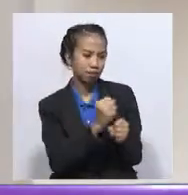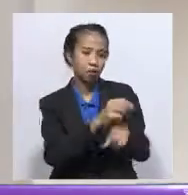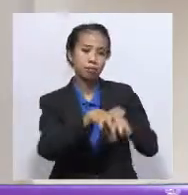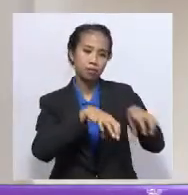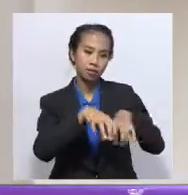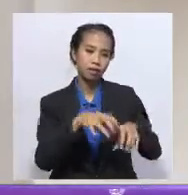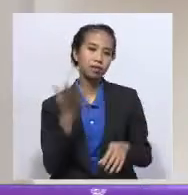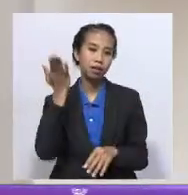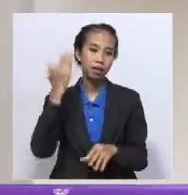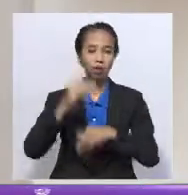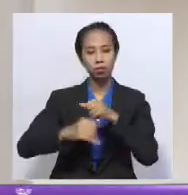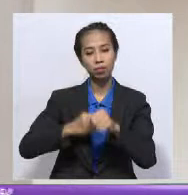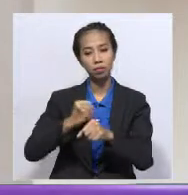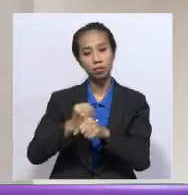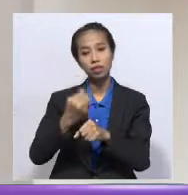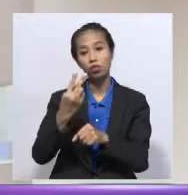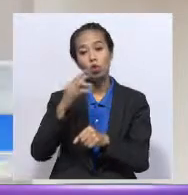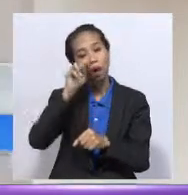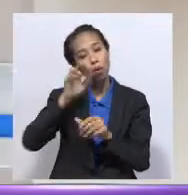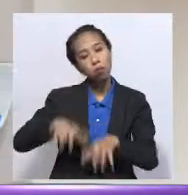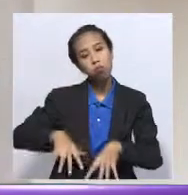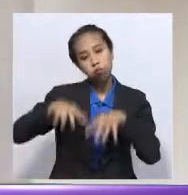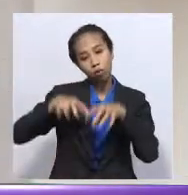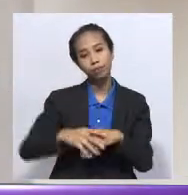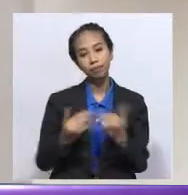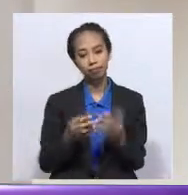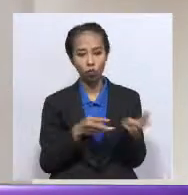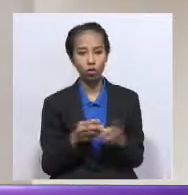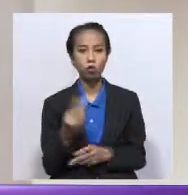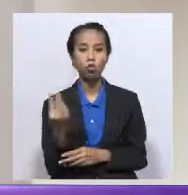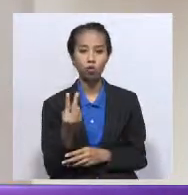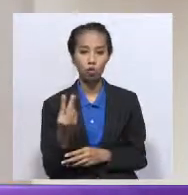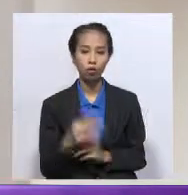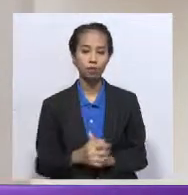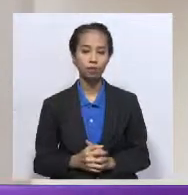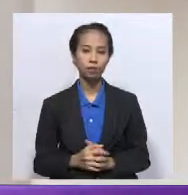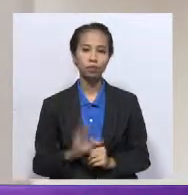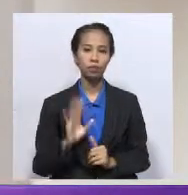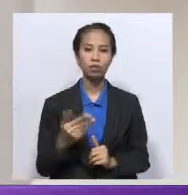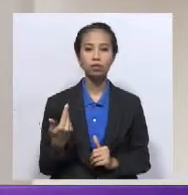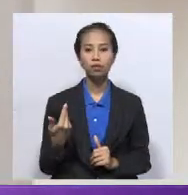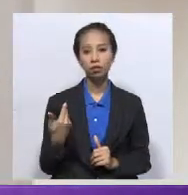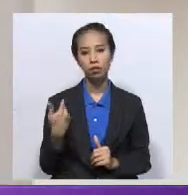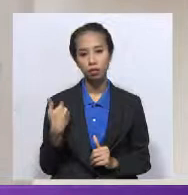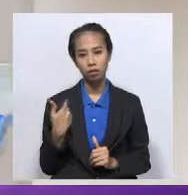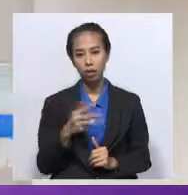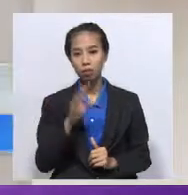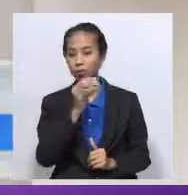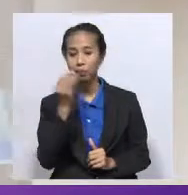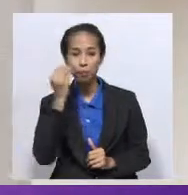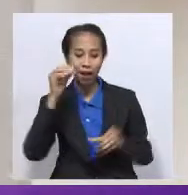ม2ปีเนี่ยเราก็ใช้2วิธีเลยวิธีแรกเราก็ถ้าในแง่ของพื้นที่ที่ริมตลิ่